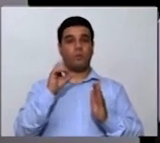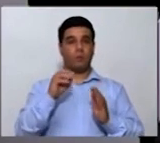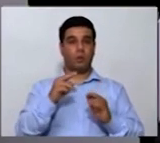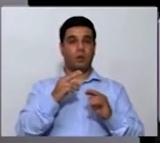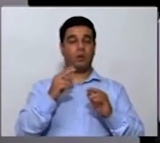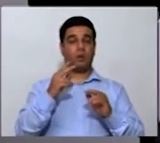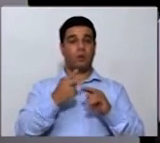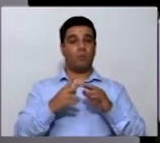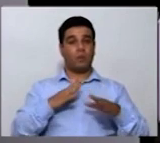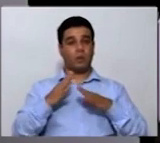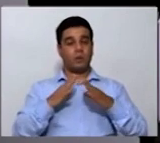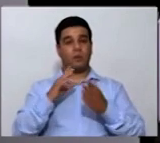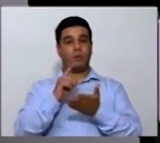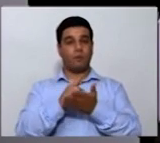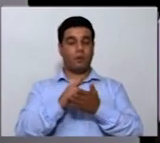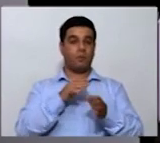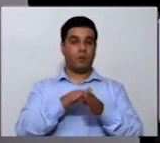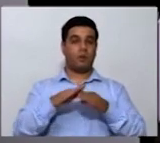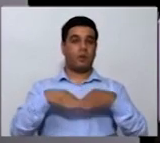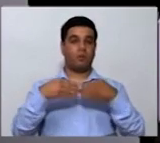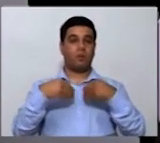93-94 mashqlarni yechishni tavsiya qilaman.